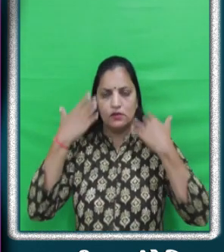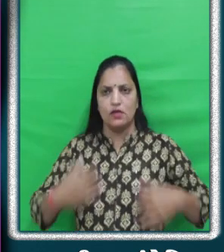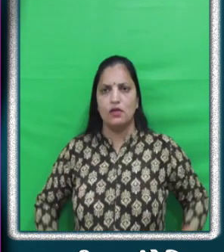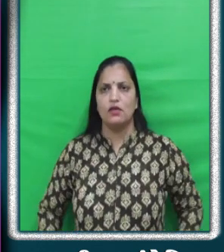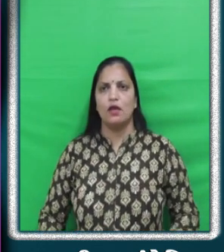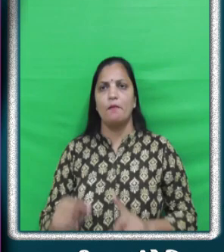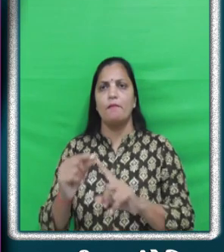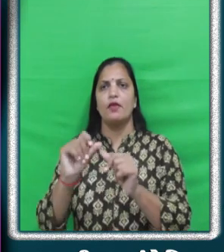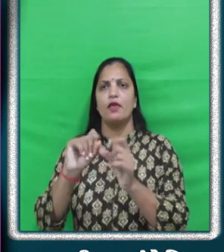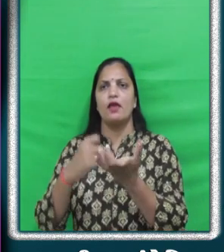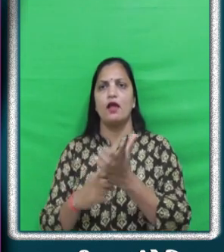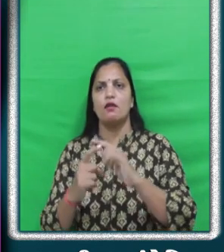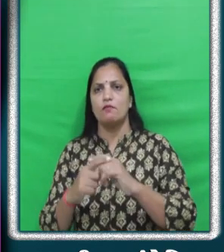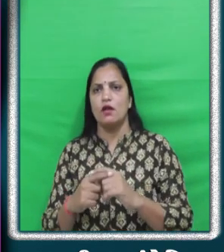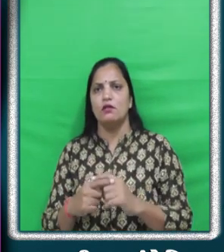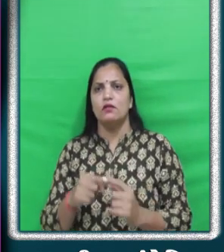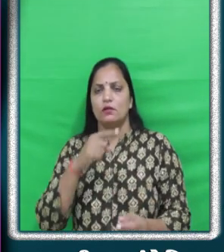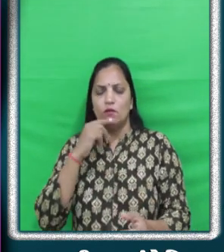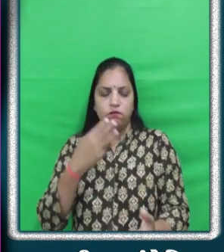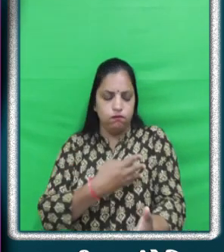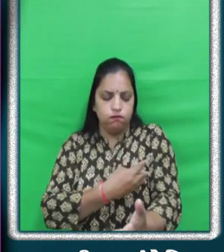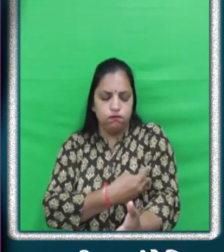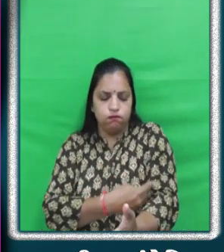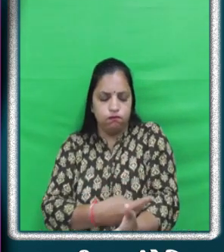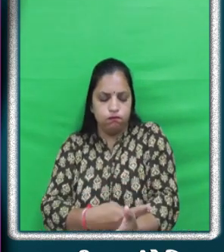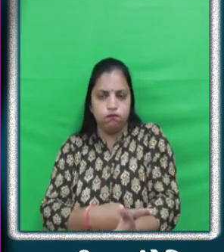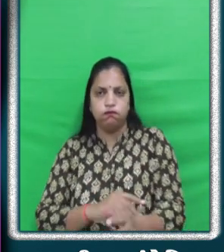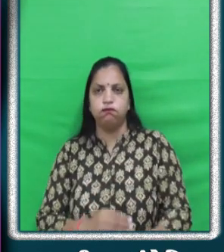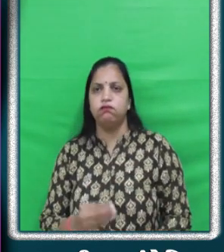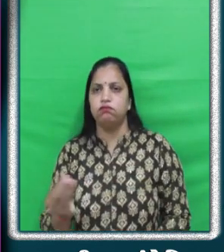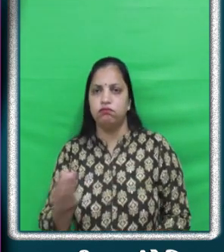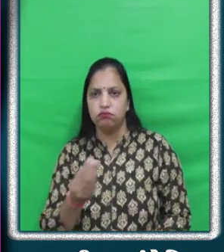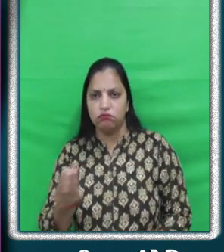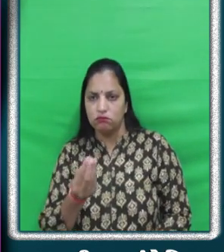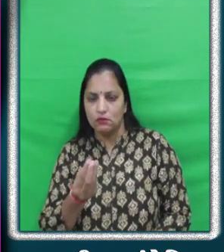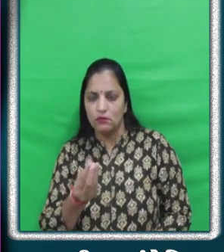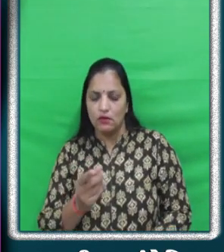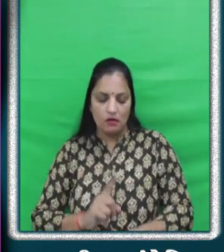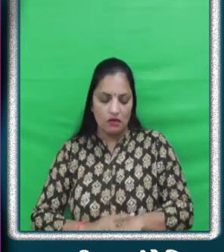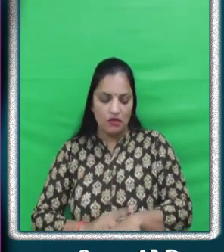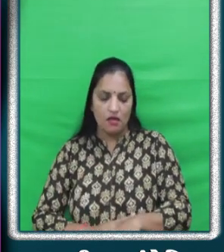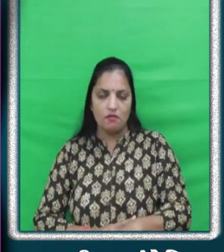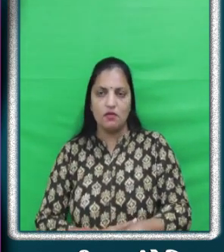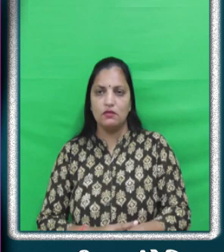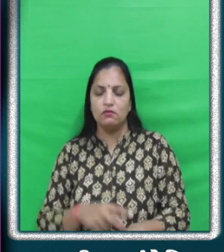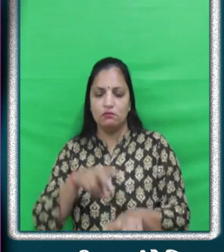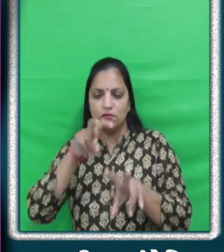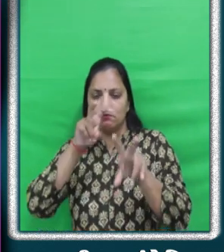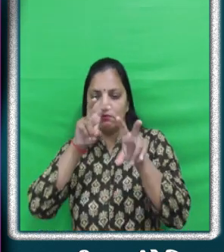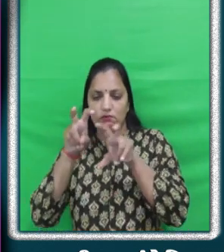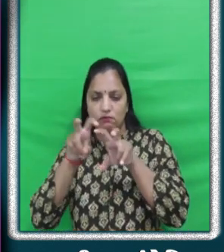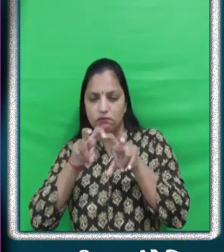પર ઈજા થાય તો રક્તસ્ત્રાવ થાય તો થોડા સમય બાદ તમે શું અવલોકન કરો છો?